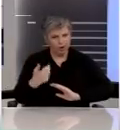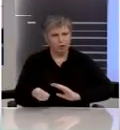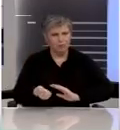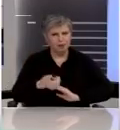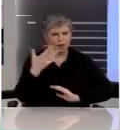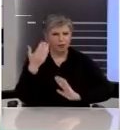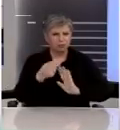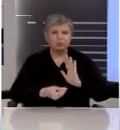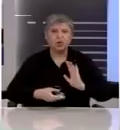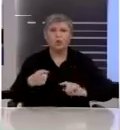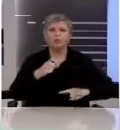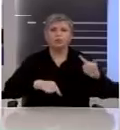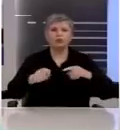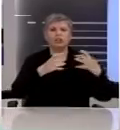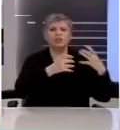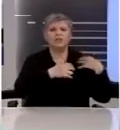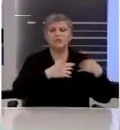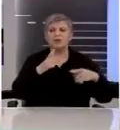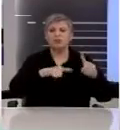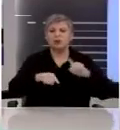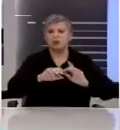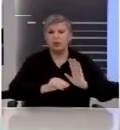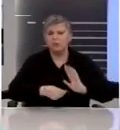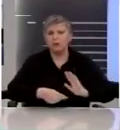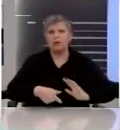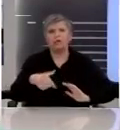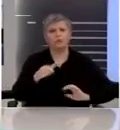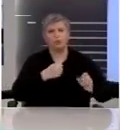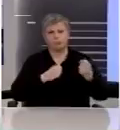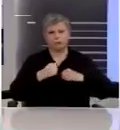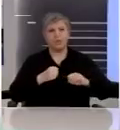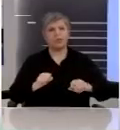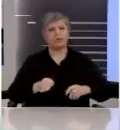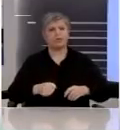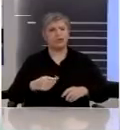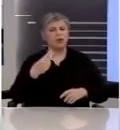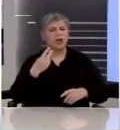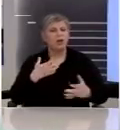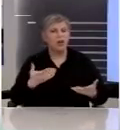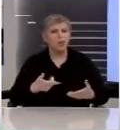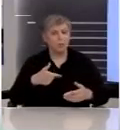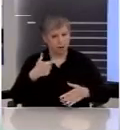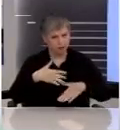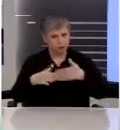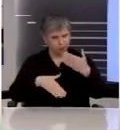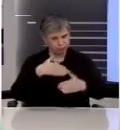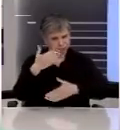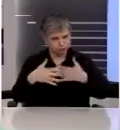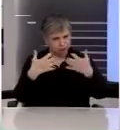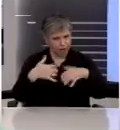έχει ευθύνη, ποιος υπέγραφε, ποιος δεν υπέγραφε. Και να δούμε Αν αυτή είναι λειτουργία ευνομούμενου